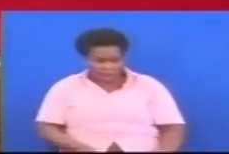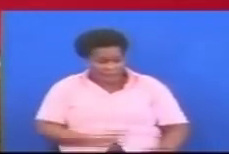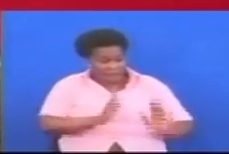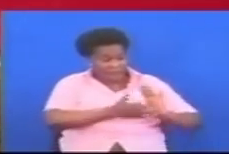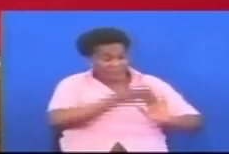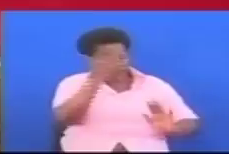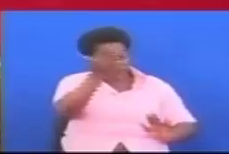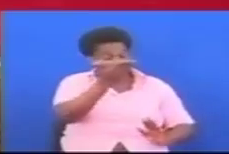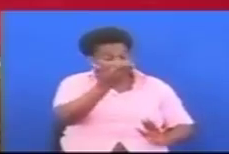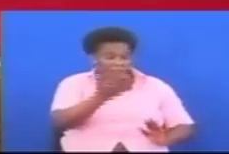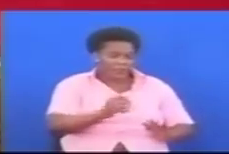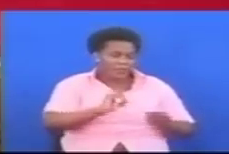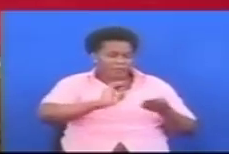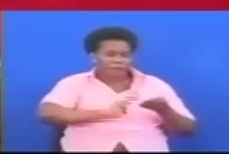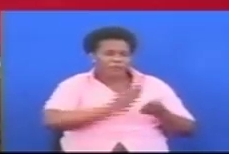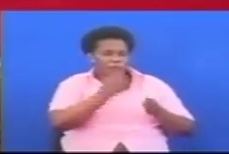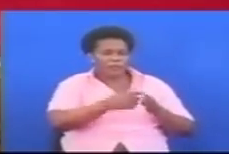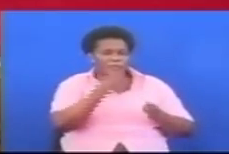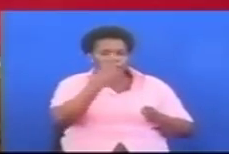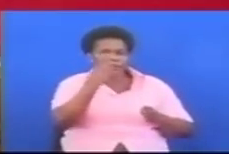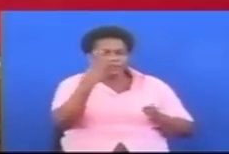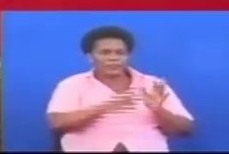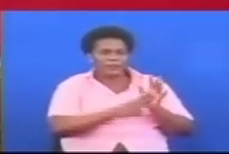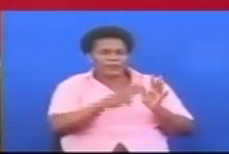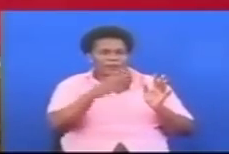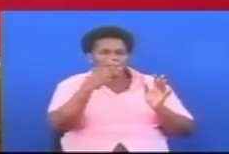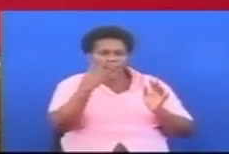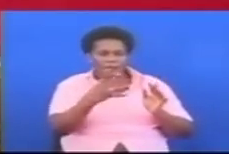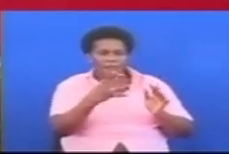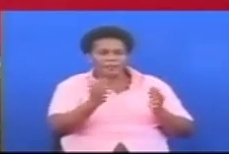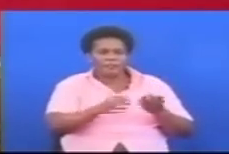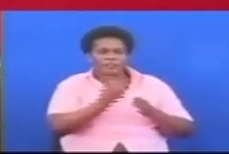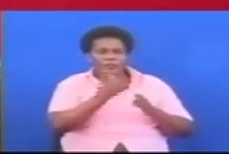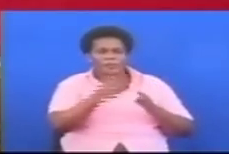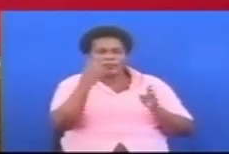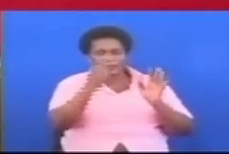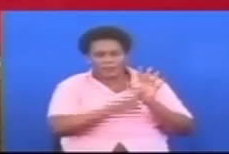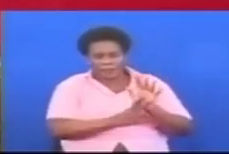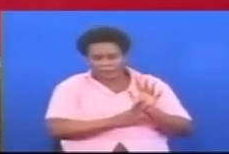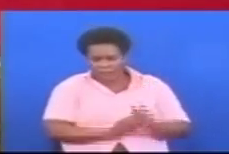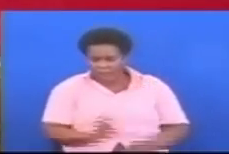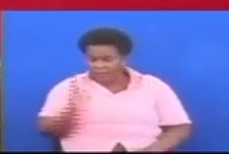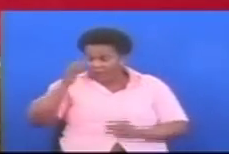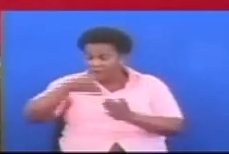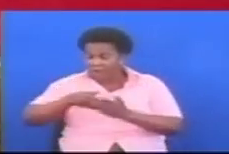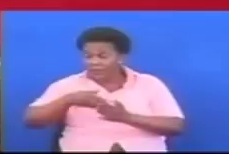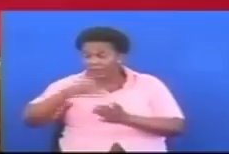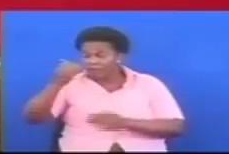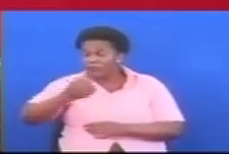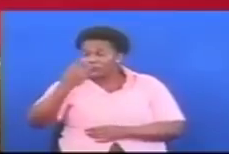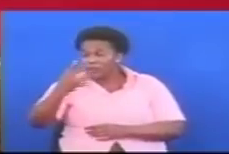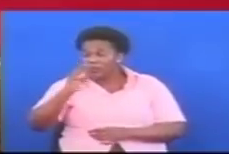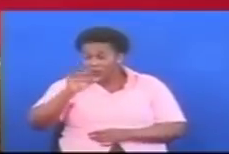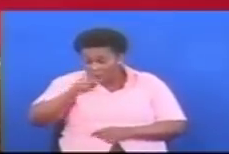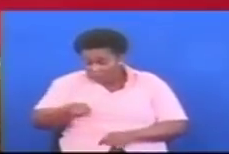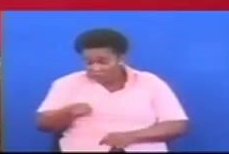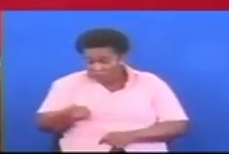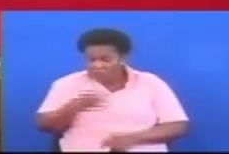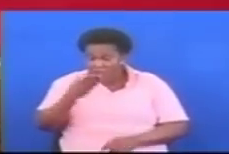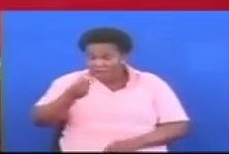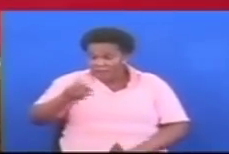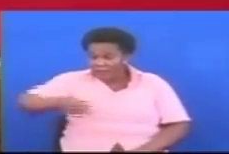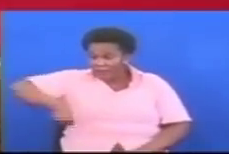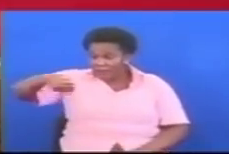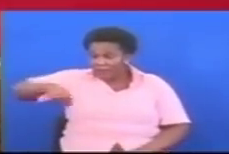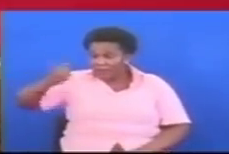vingine ni bilioni 284 milioni 700. Hadi mwezi Aprili 2019 fedha za mfuko wa maji